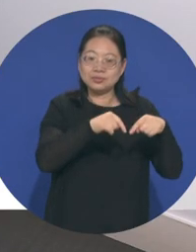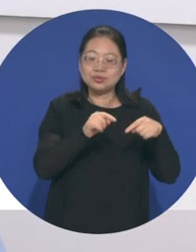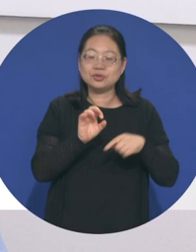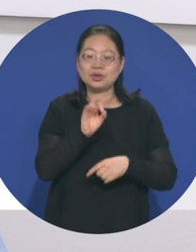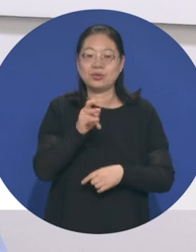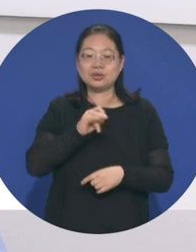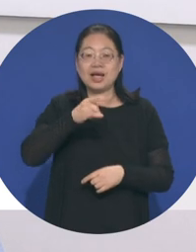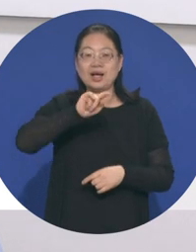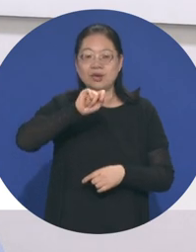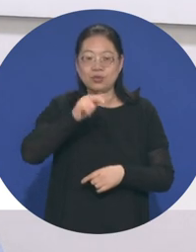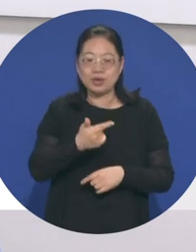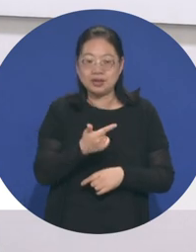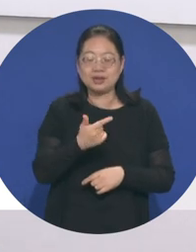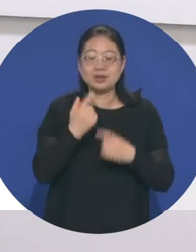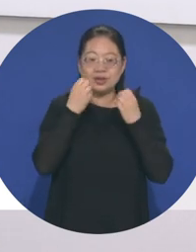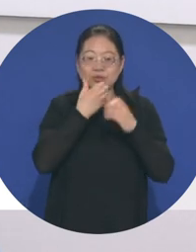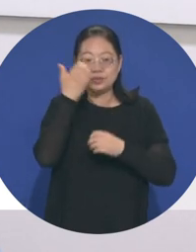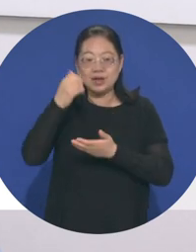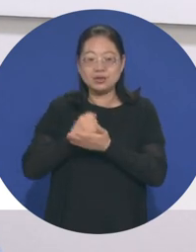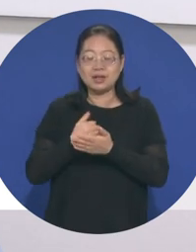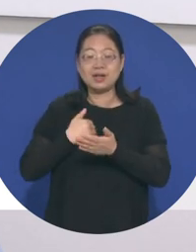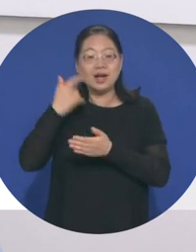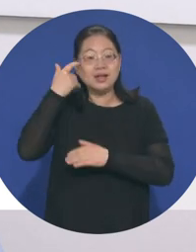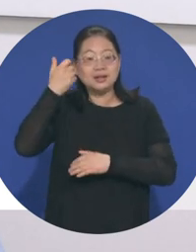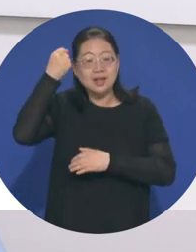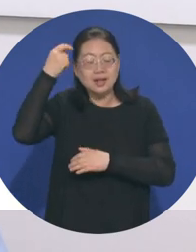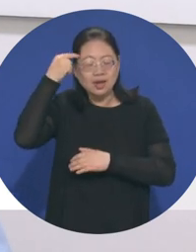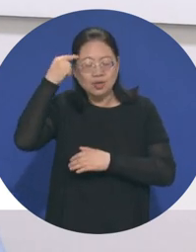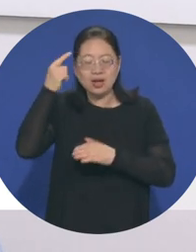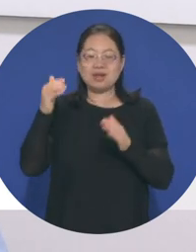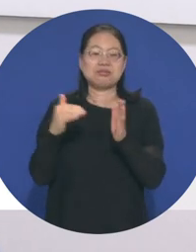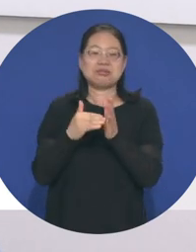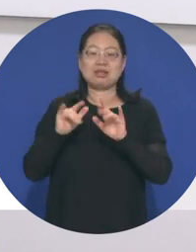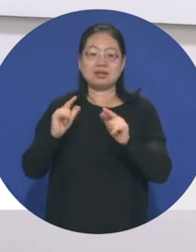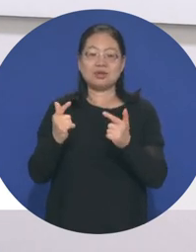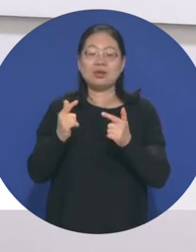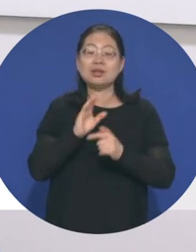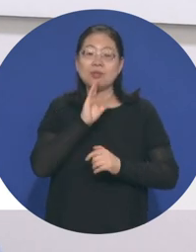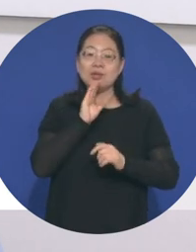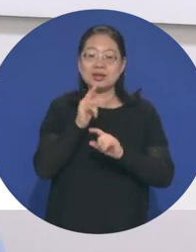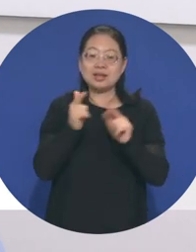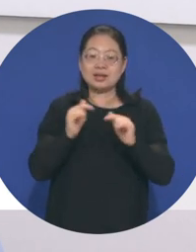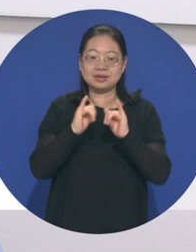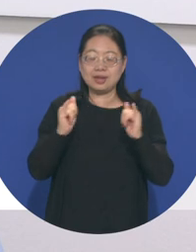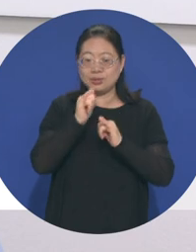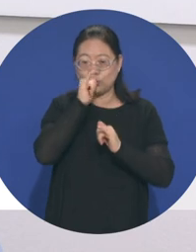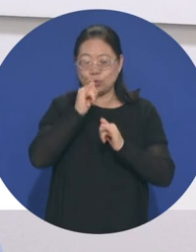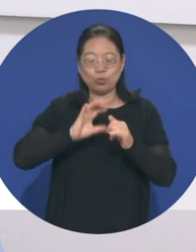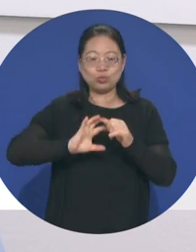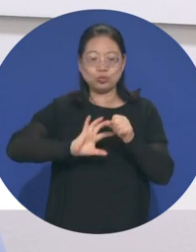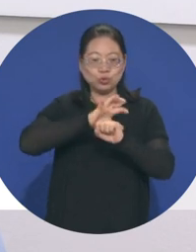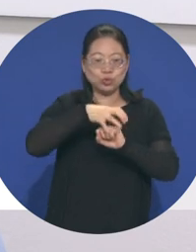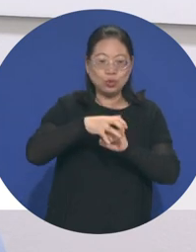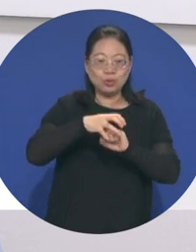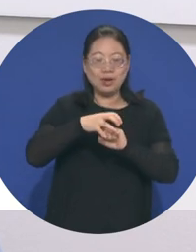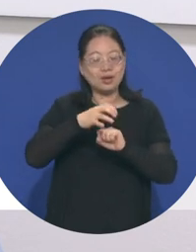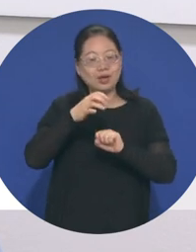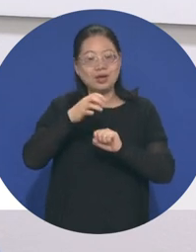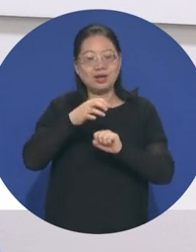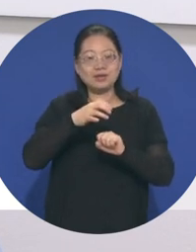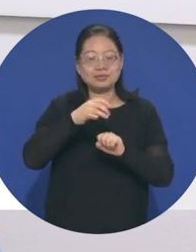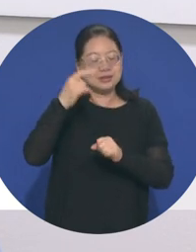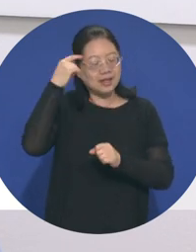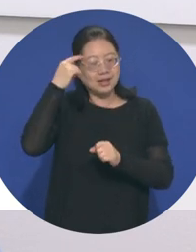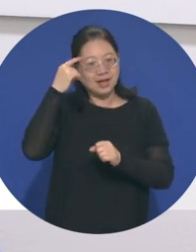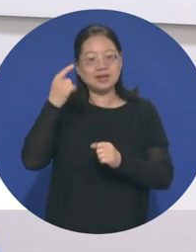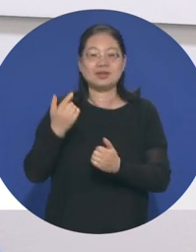가진 생각과 이 사고가 전부가 아니라 정말 다양한 사람들이 있고 글로벌한 그런 의식을 또 함양시킬